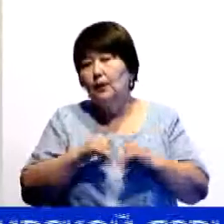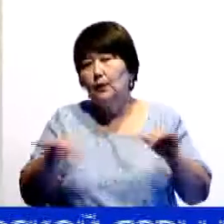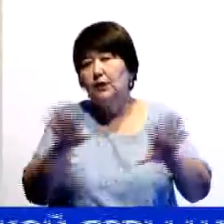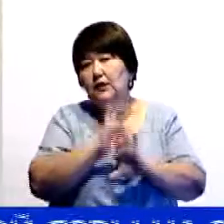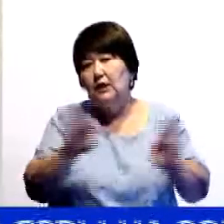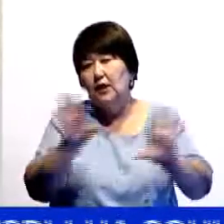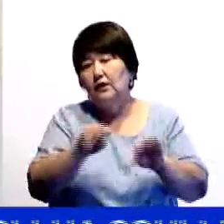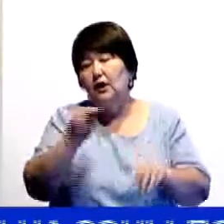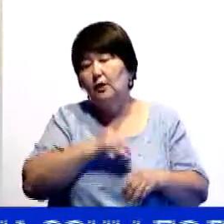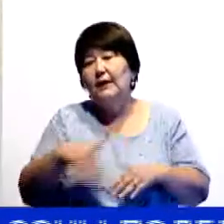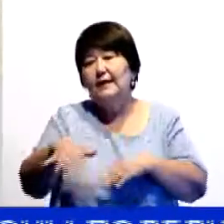среди населения